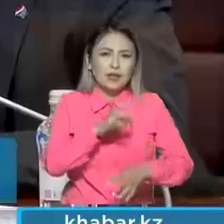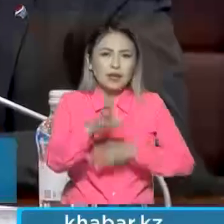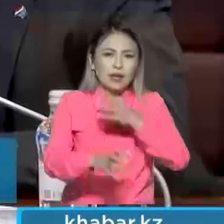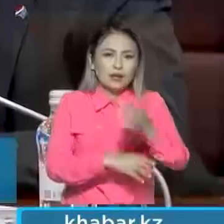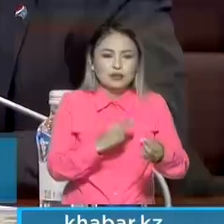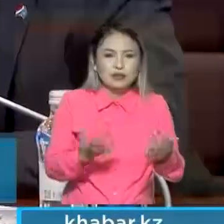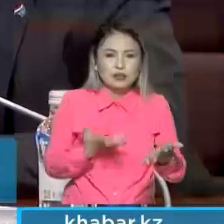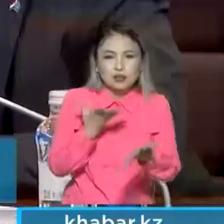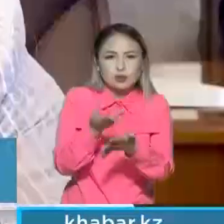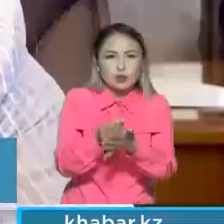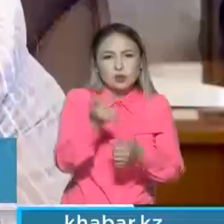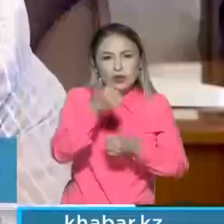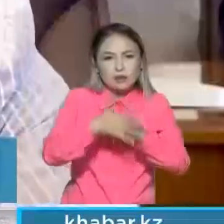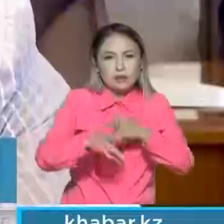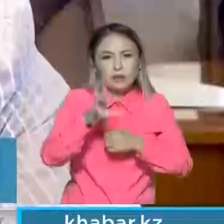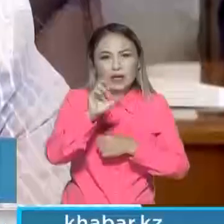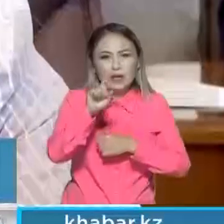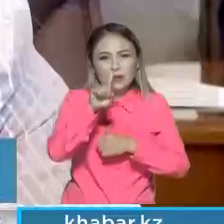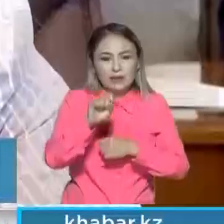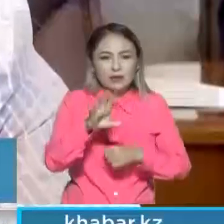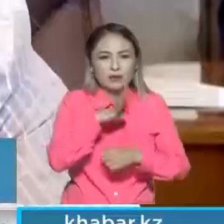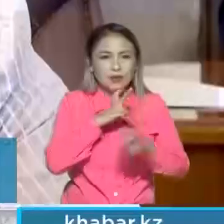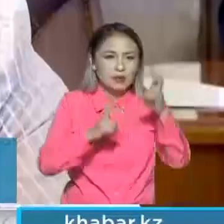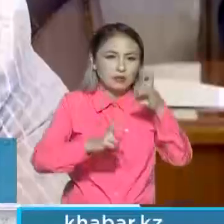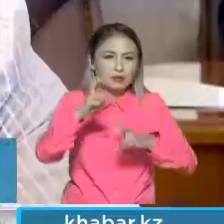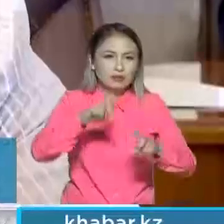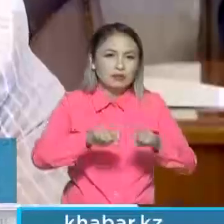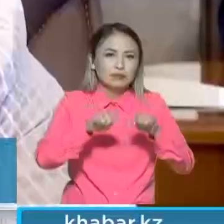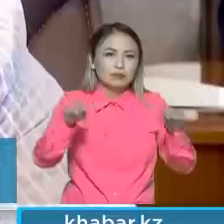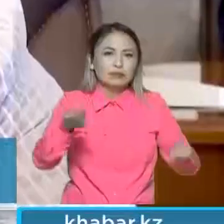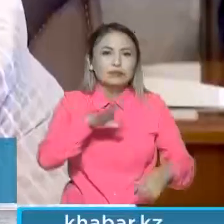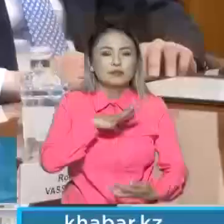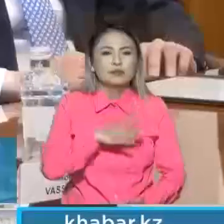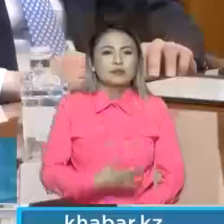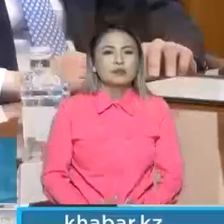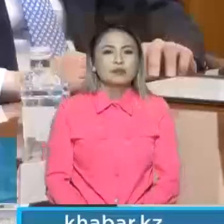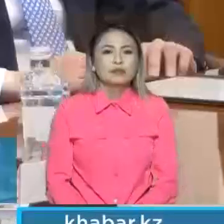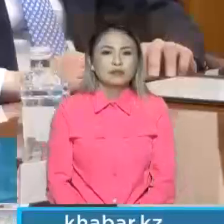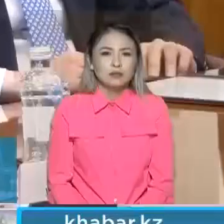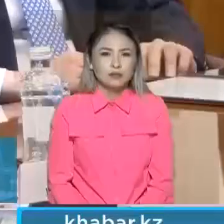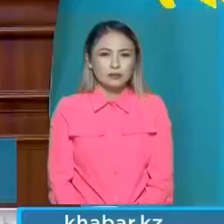білдірді. Астана халықаралық қаржы орталығының базасында бірлескен кәсіпорын құрылды.